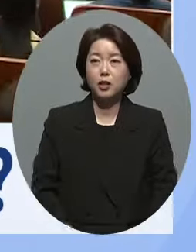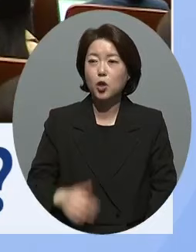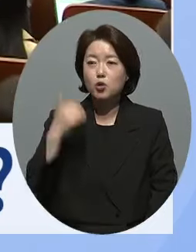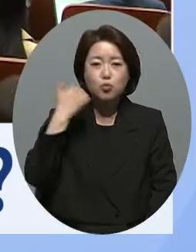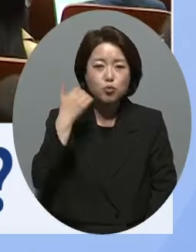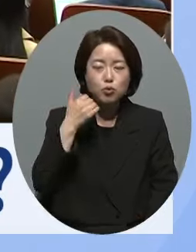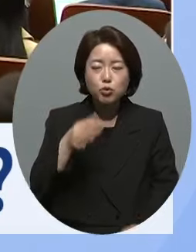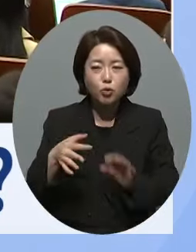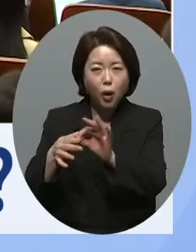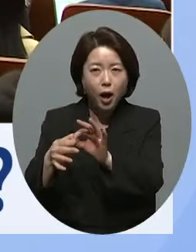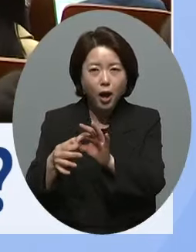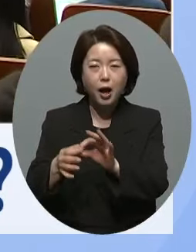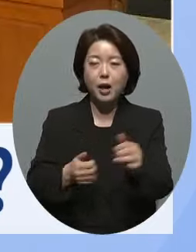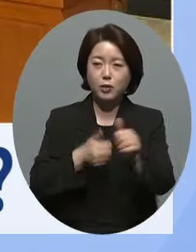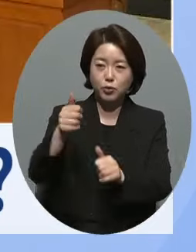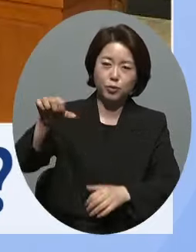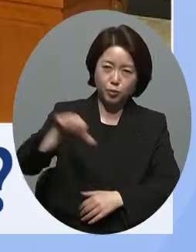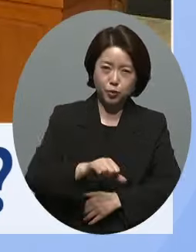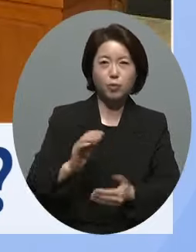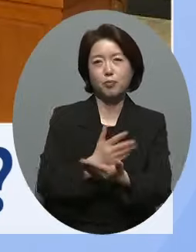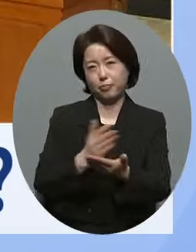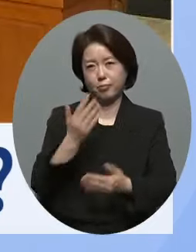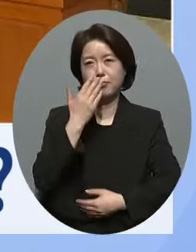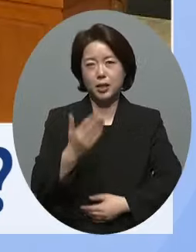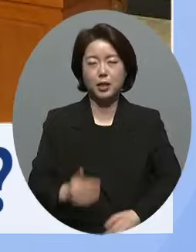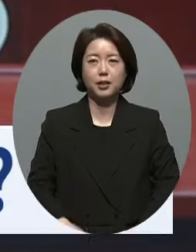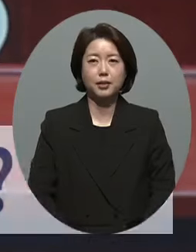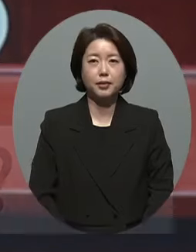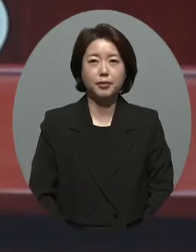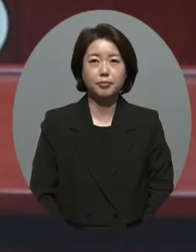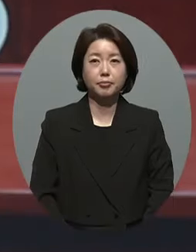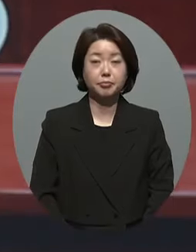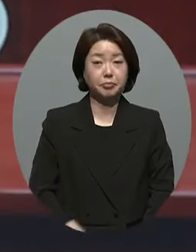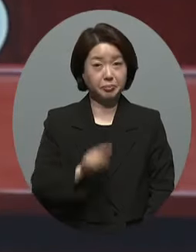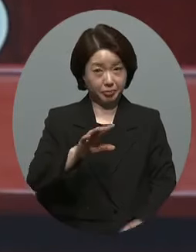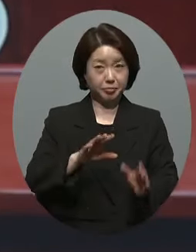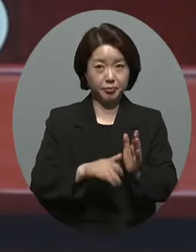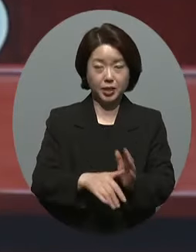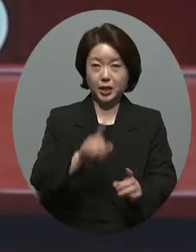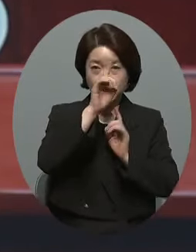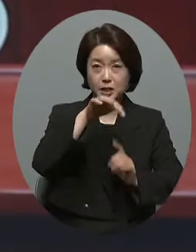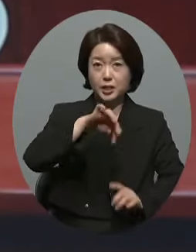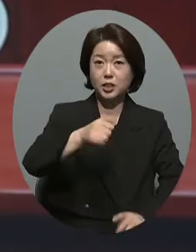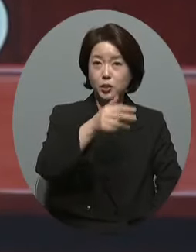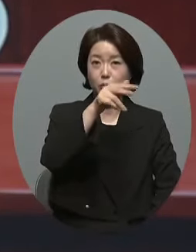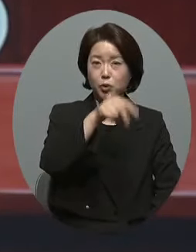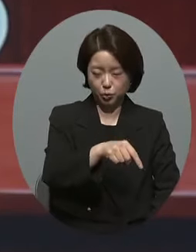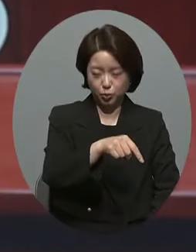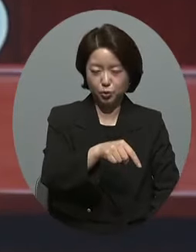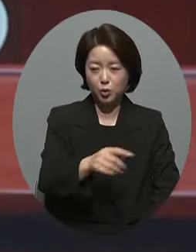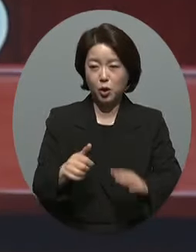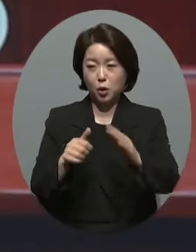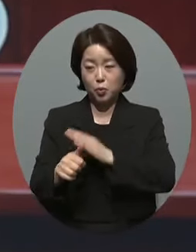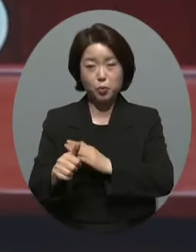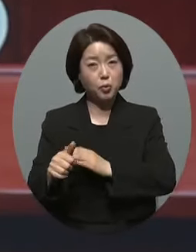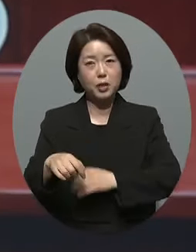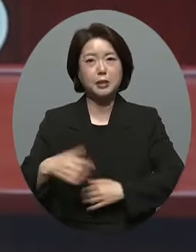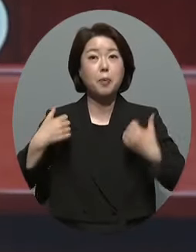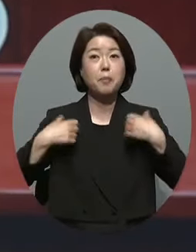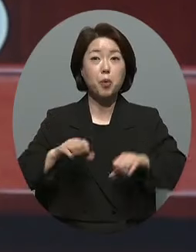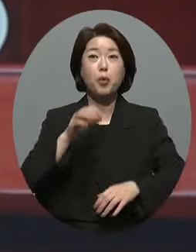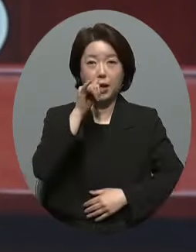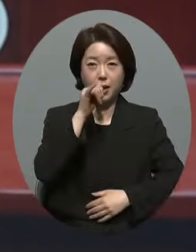승패 향방이 달리지 않을까 전망을 합니다 알겠습니다 자 이런 가운데 이철규 의원의 원내대표 불출마 과정을 두고 친유 이철